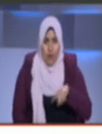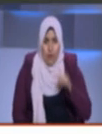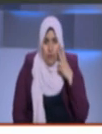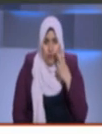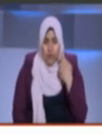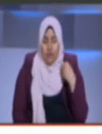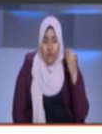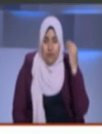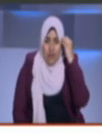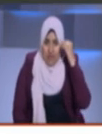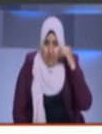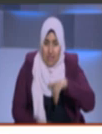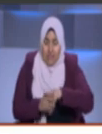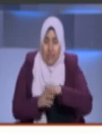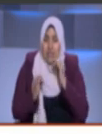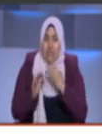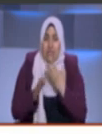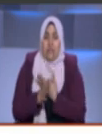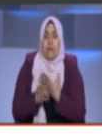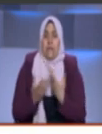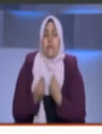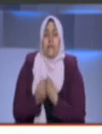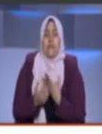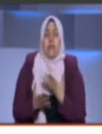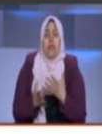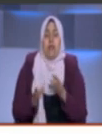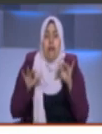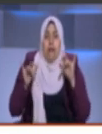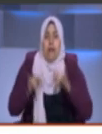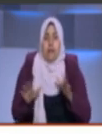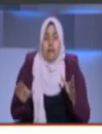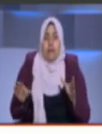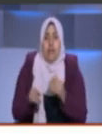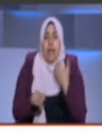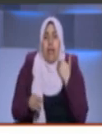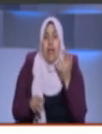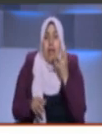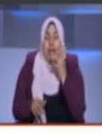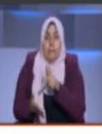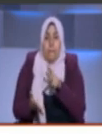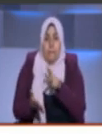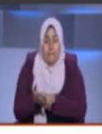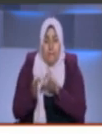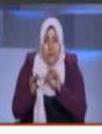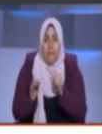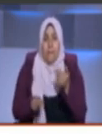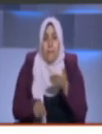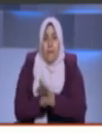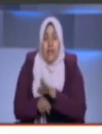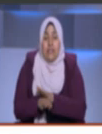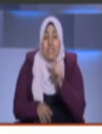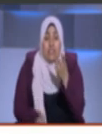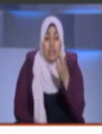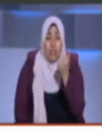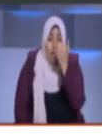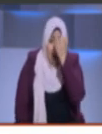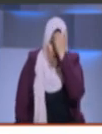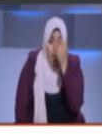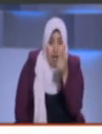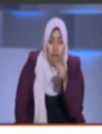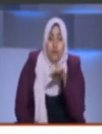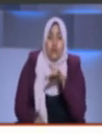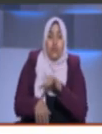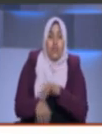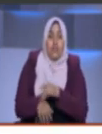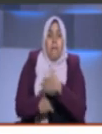في حسباننا انه لم يتم حصر الاعداد الحقيقيه الذين ماتوا في منازلهم دينا، ودي نقطه هامه جدا